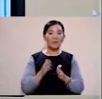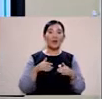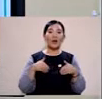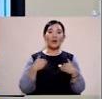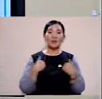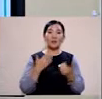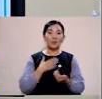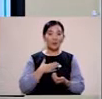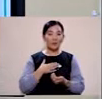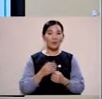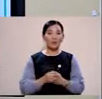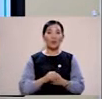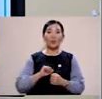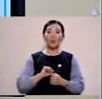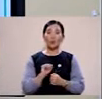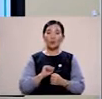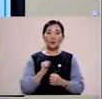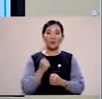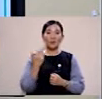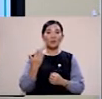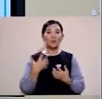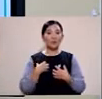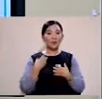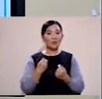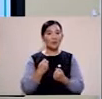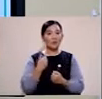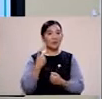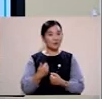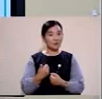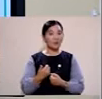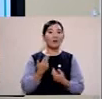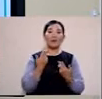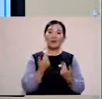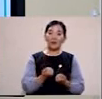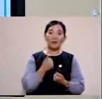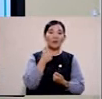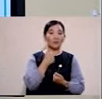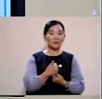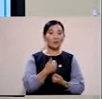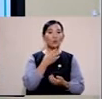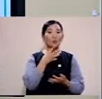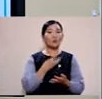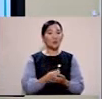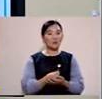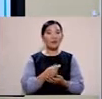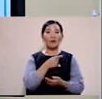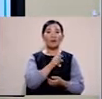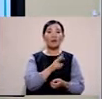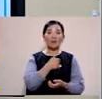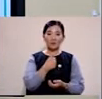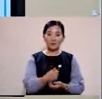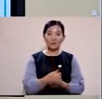Assalomu alaykum. Do'stim, sog'lig'ing yaxshimi? Ha, yaxshi. O'zingchi,